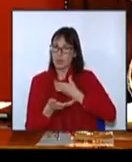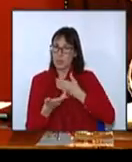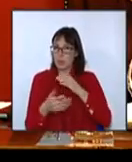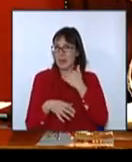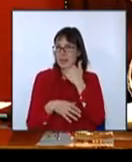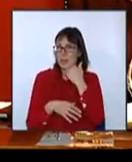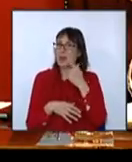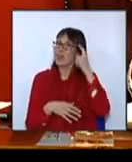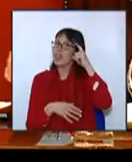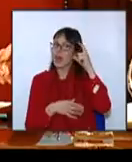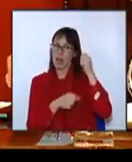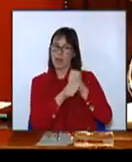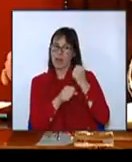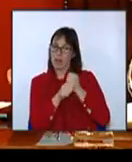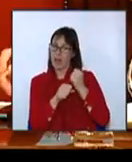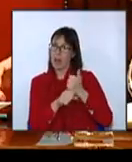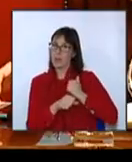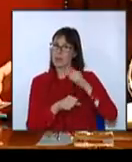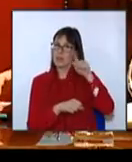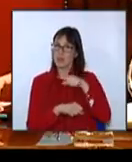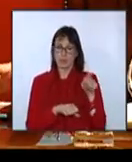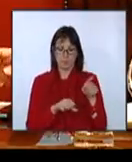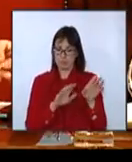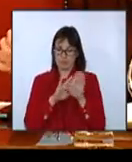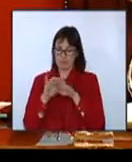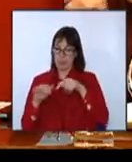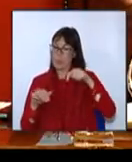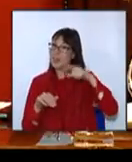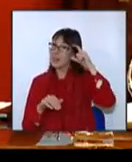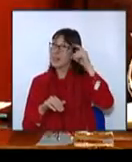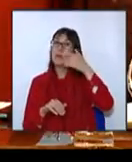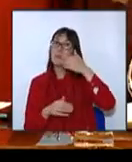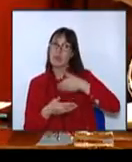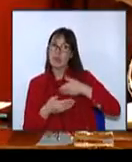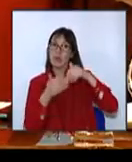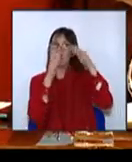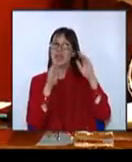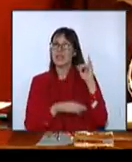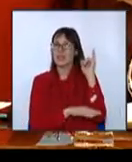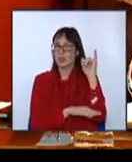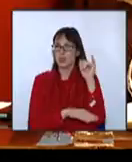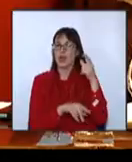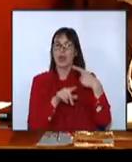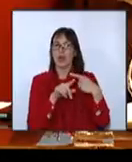Primer els diré que aquesta va ser una petició que va ser una visita institucional, és a dir, la senyora Marta Pascal, com